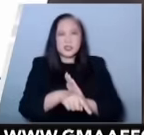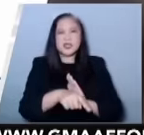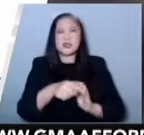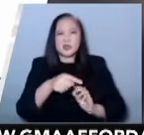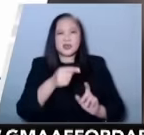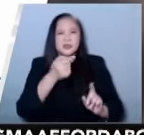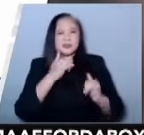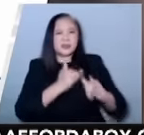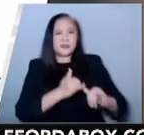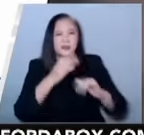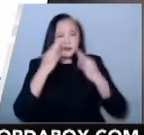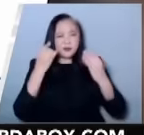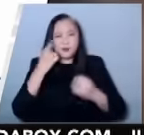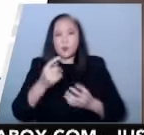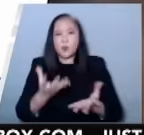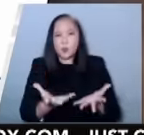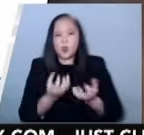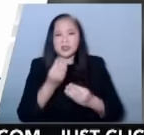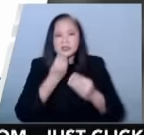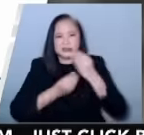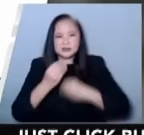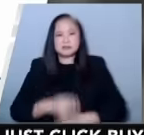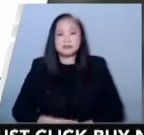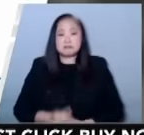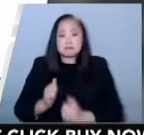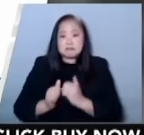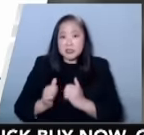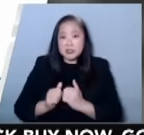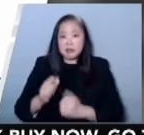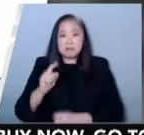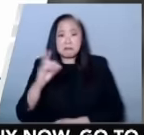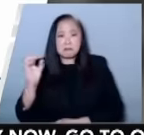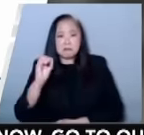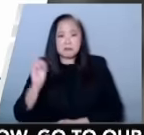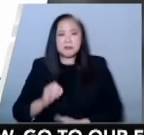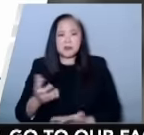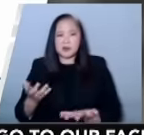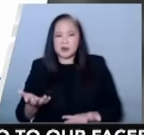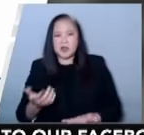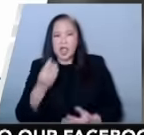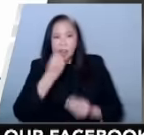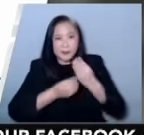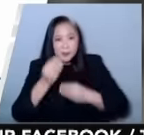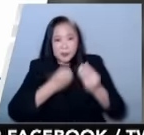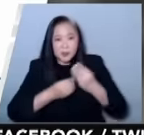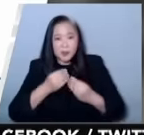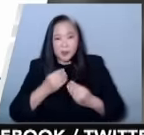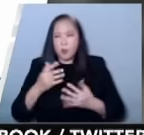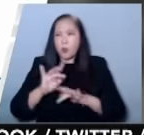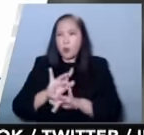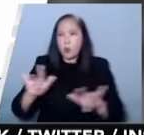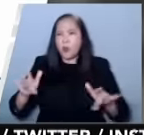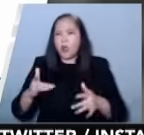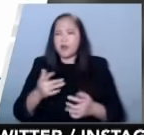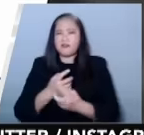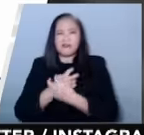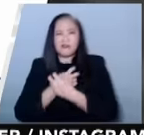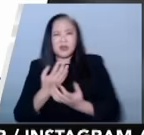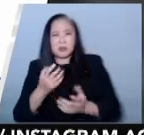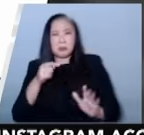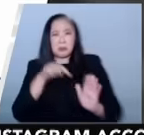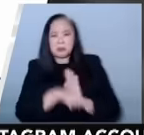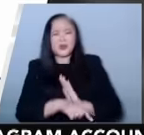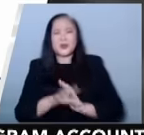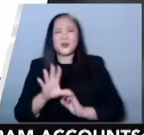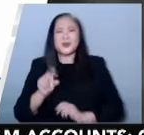know? So hindi ibig sabihin 100% na ano yun, wala na makain kaya pinatay na yung kasama. Mm-hmm. Pwede yun.